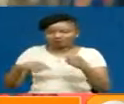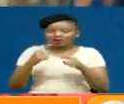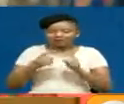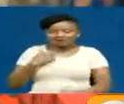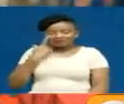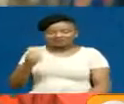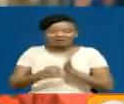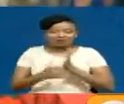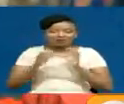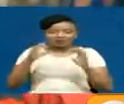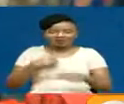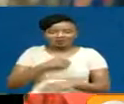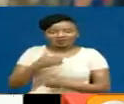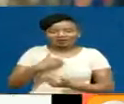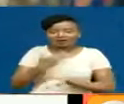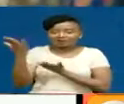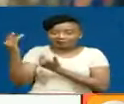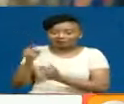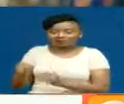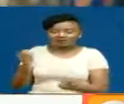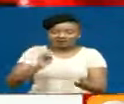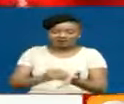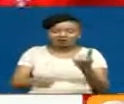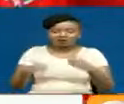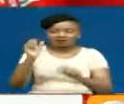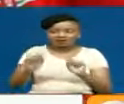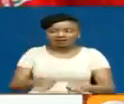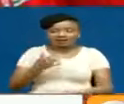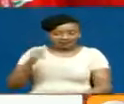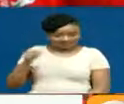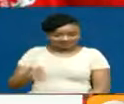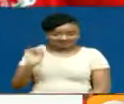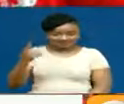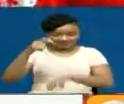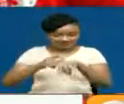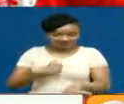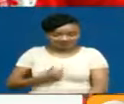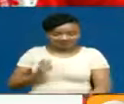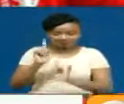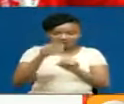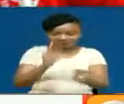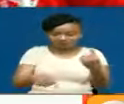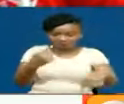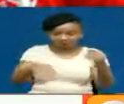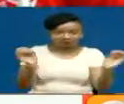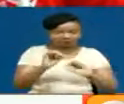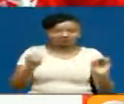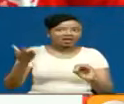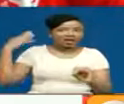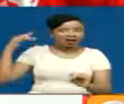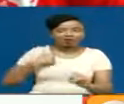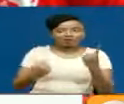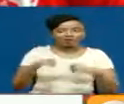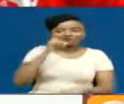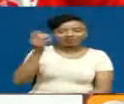sioni shida hapo. Tuna matumaini pia atashinda. Hii si mara yangu ya kwanza kuja competition. Nishaishinda